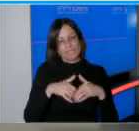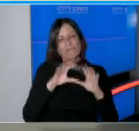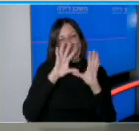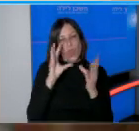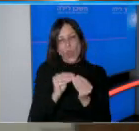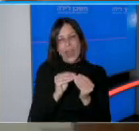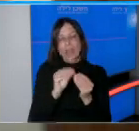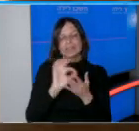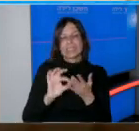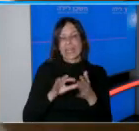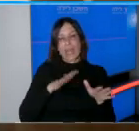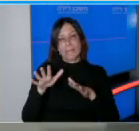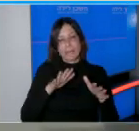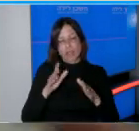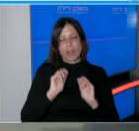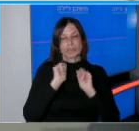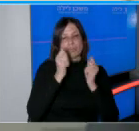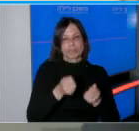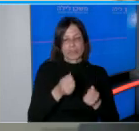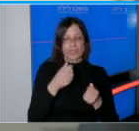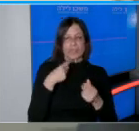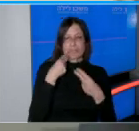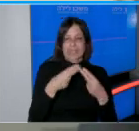את המלצותיה ותוקצבה גם